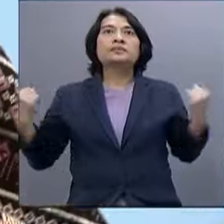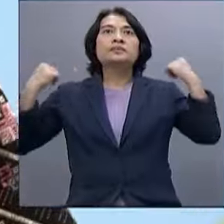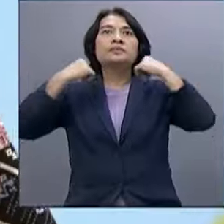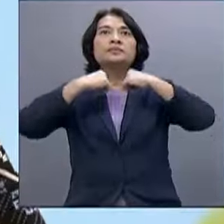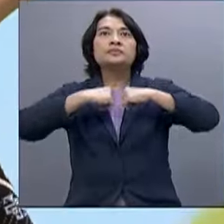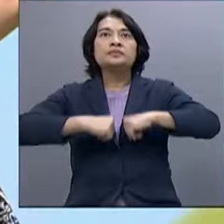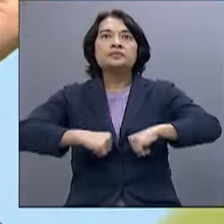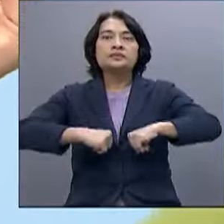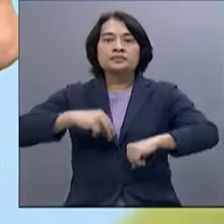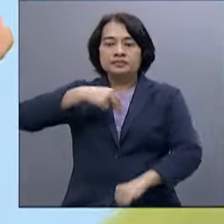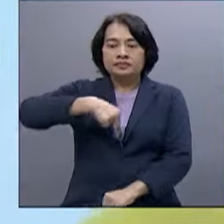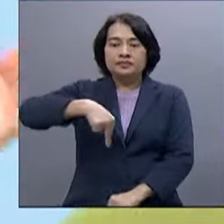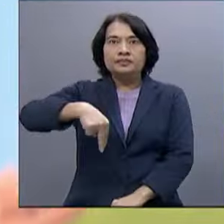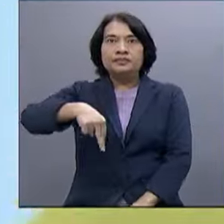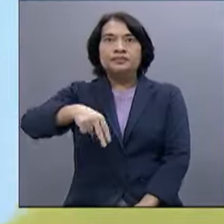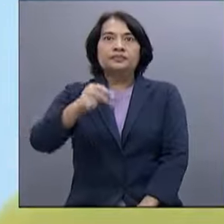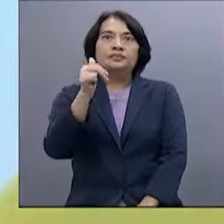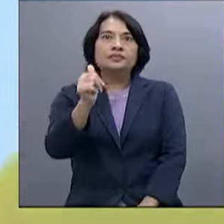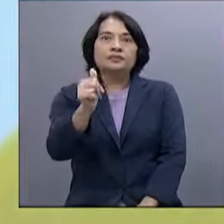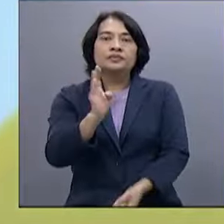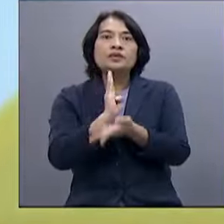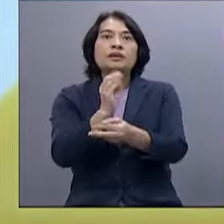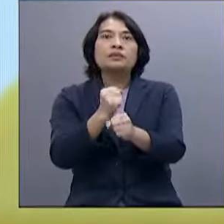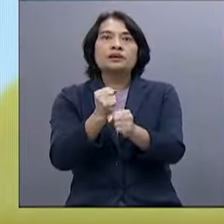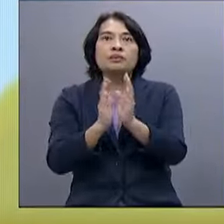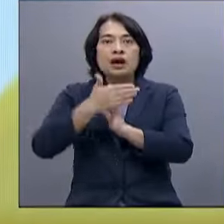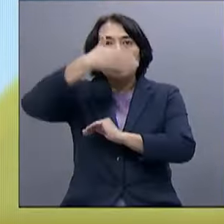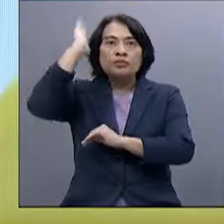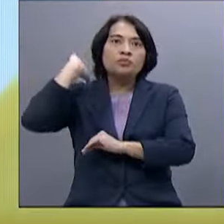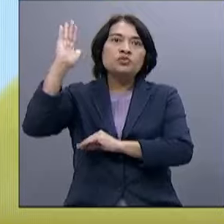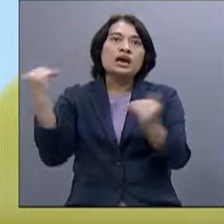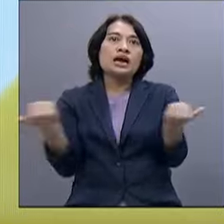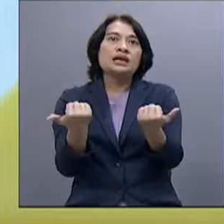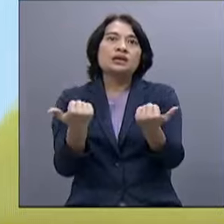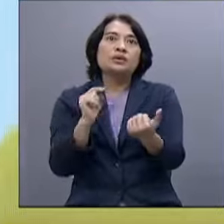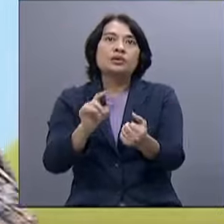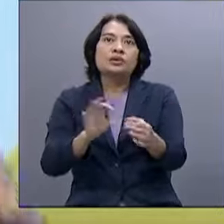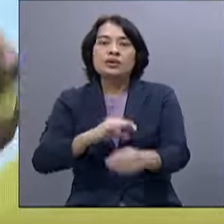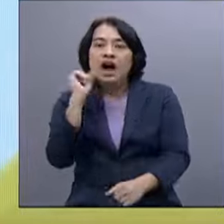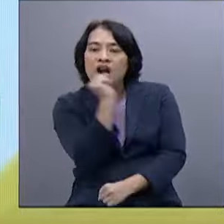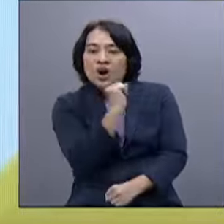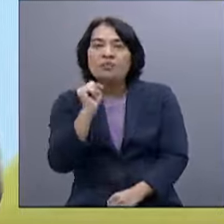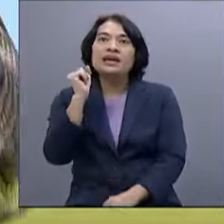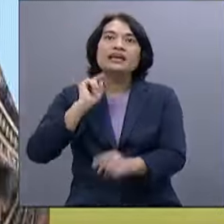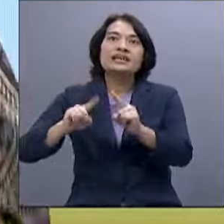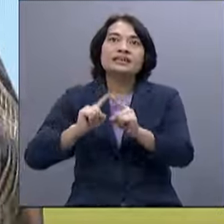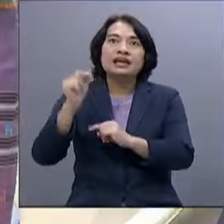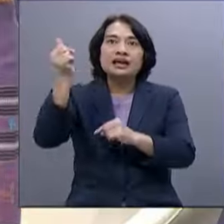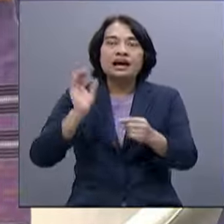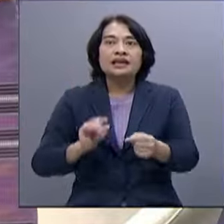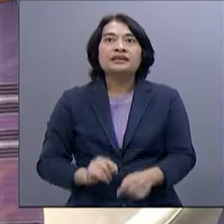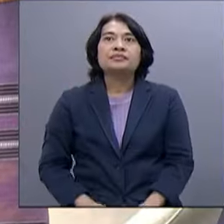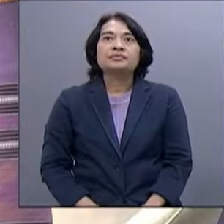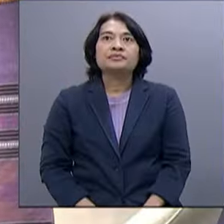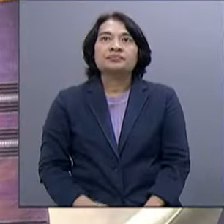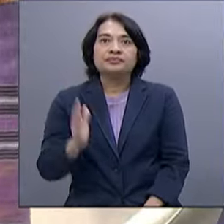พรมแดงงานกาล่างานบุญงานเลี้ยงงานบวชลูกชายงานหมอลำได้หมดเลยนะครับทั้งหมดทั้งมวลนี้มาจ